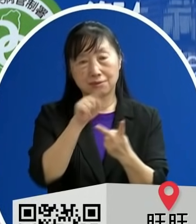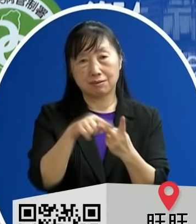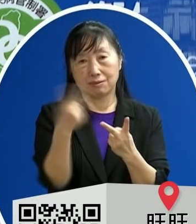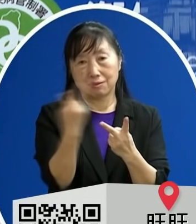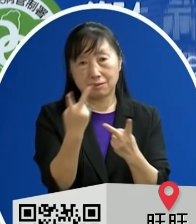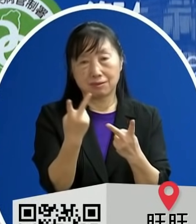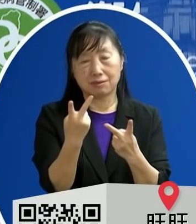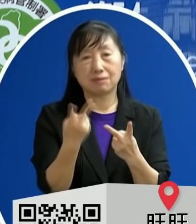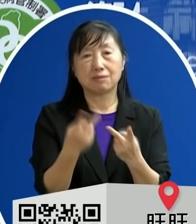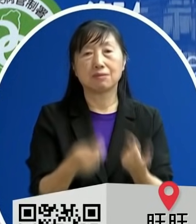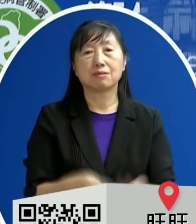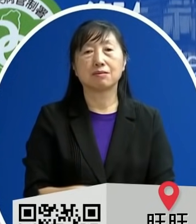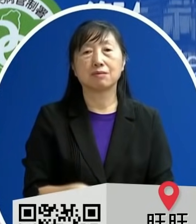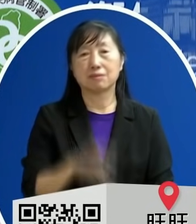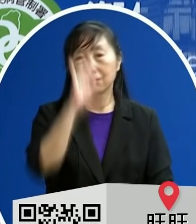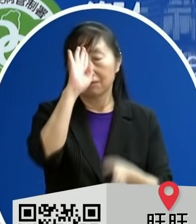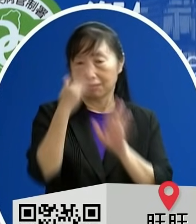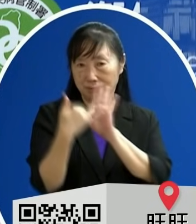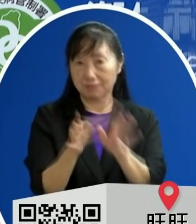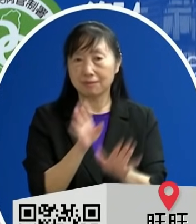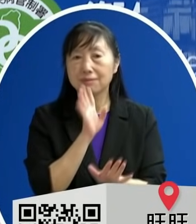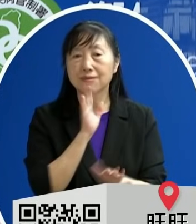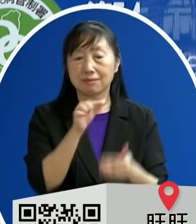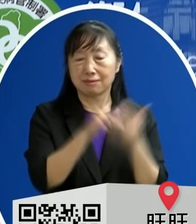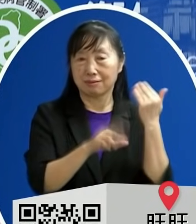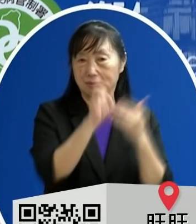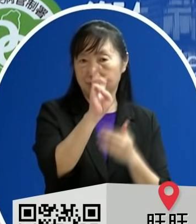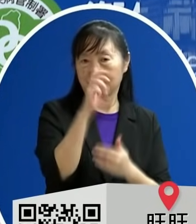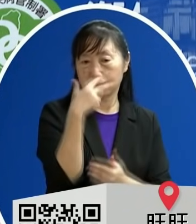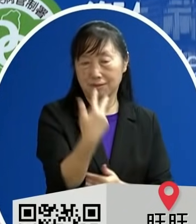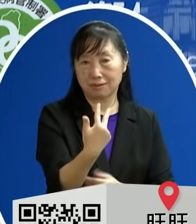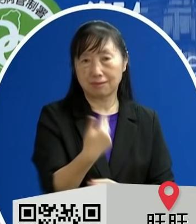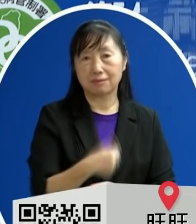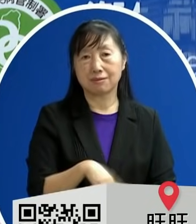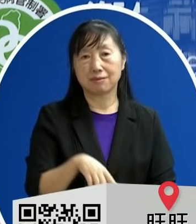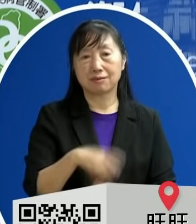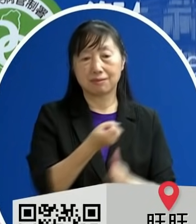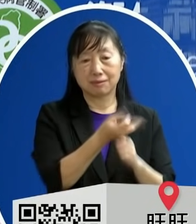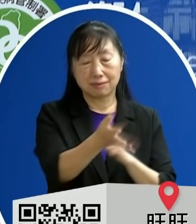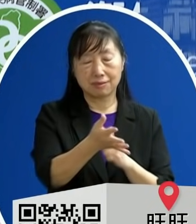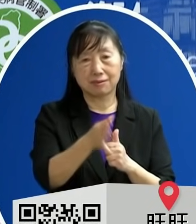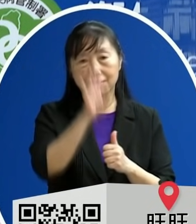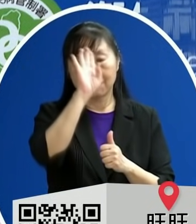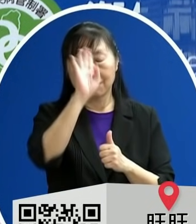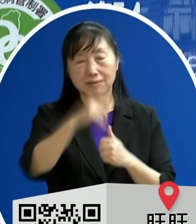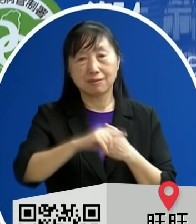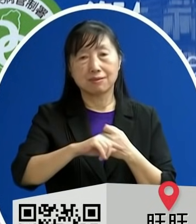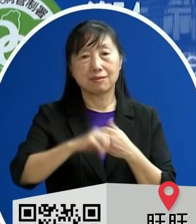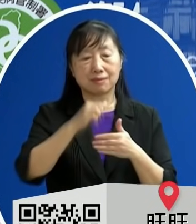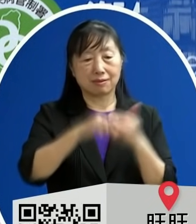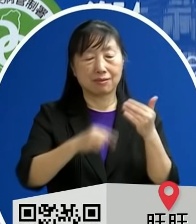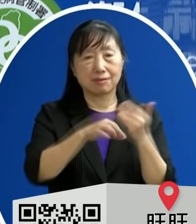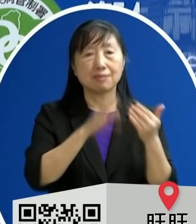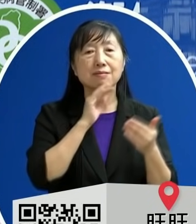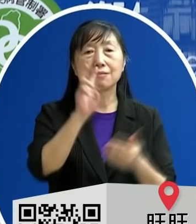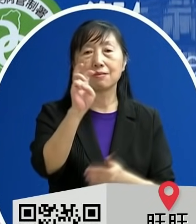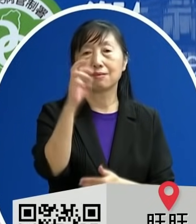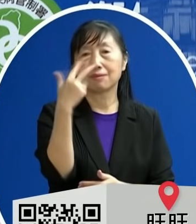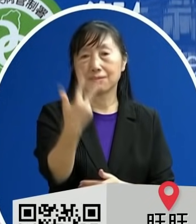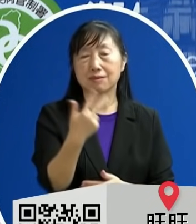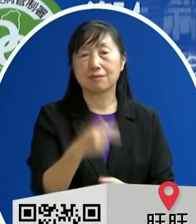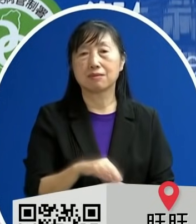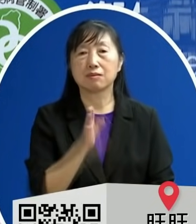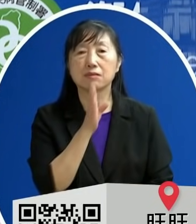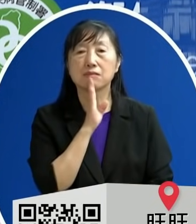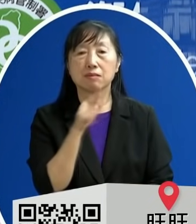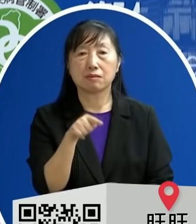好，那在法律上它是引用这第37条就是传染病防治法的第37条，但是